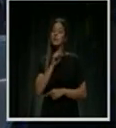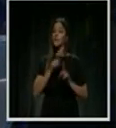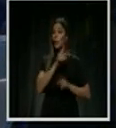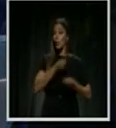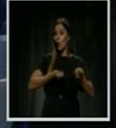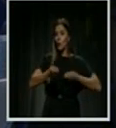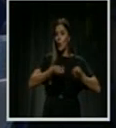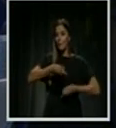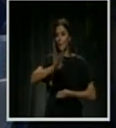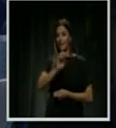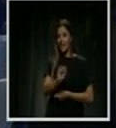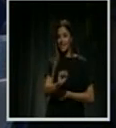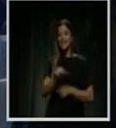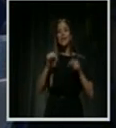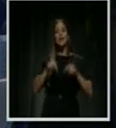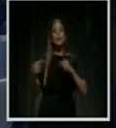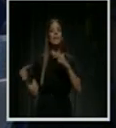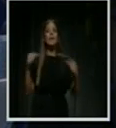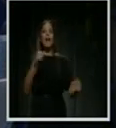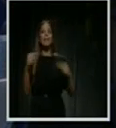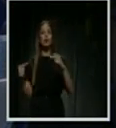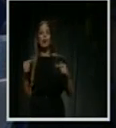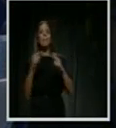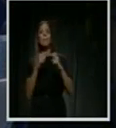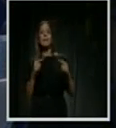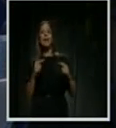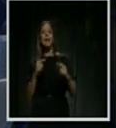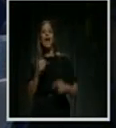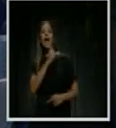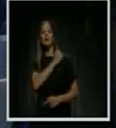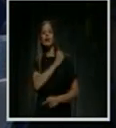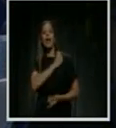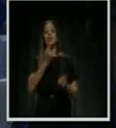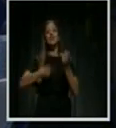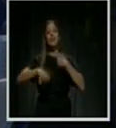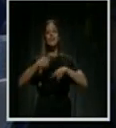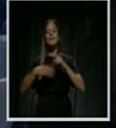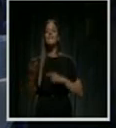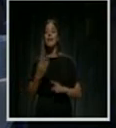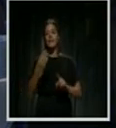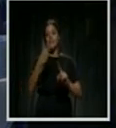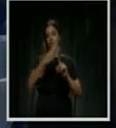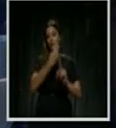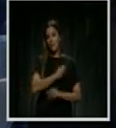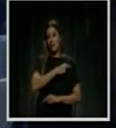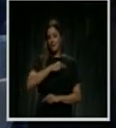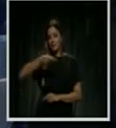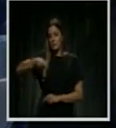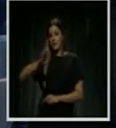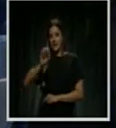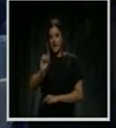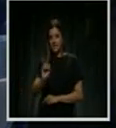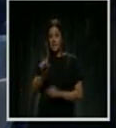dibattitu politiku mill-Broadcasting Authority fuq it-TVM tal-PBS. Żewġ